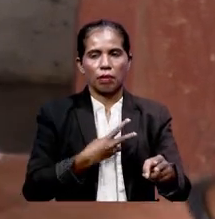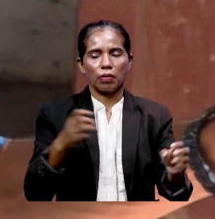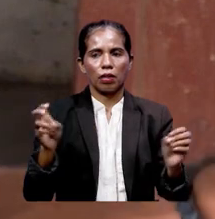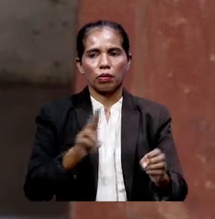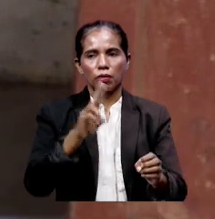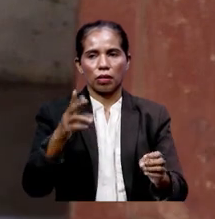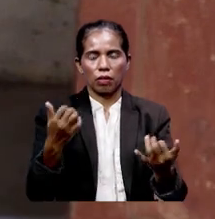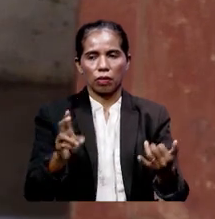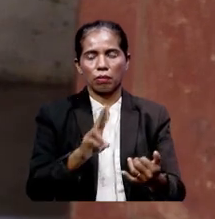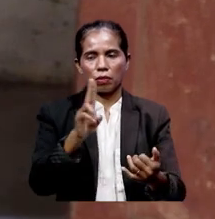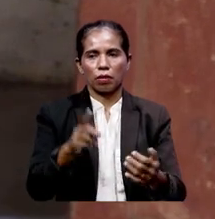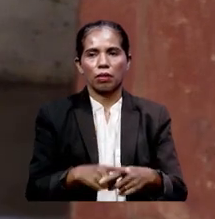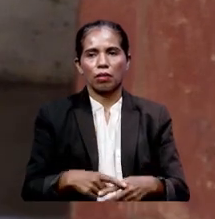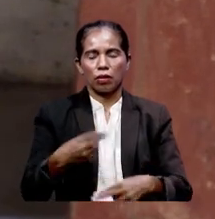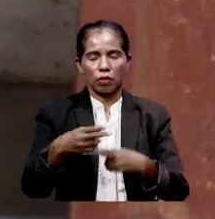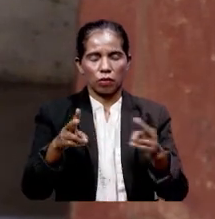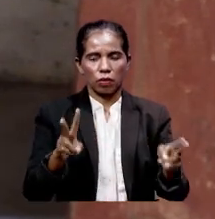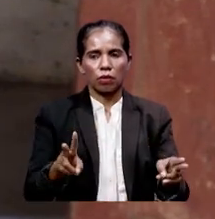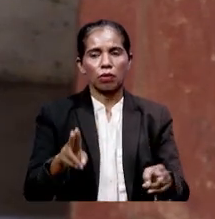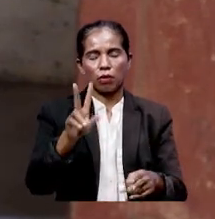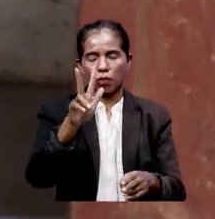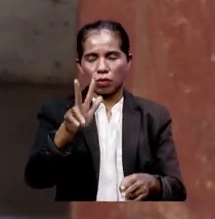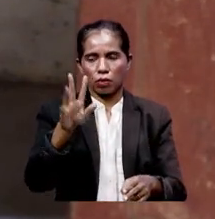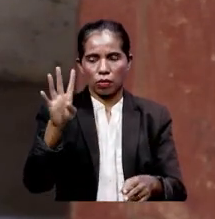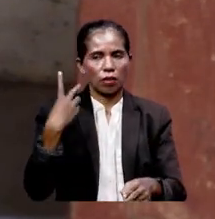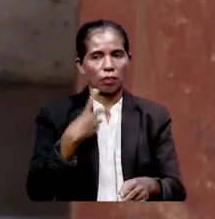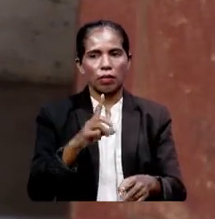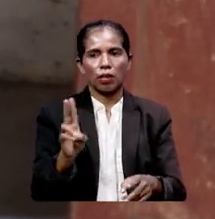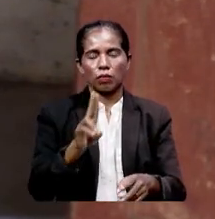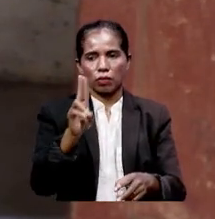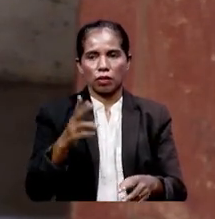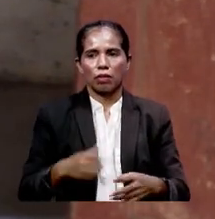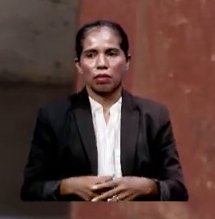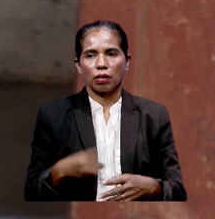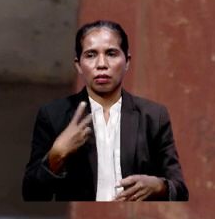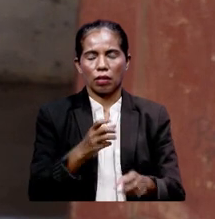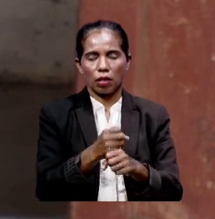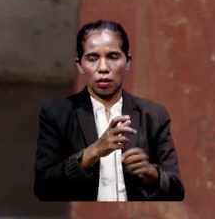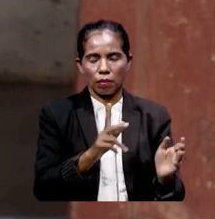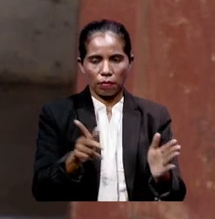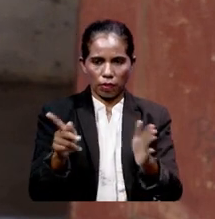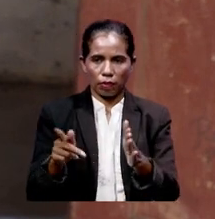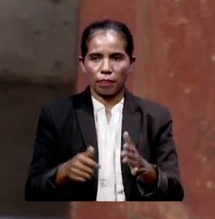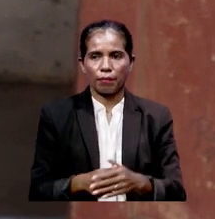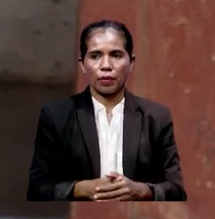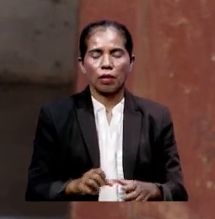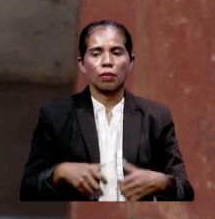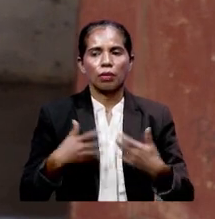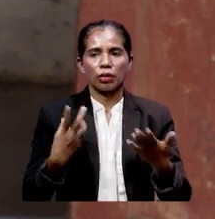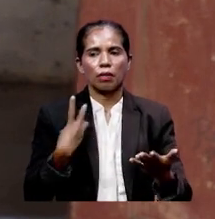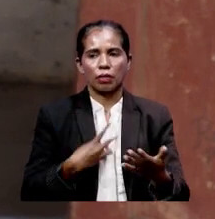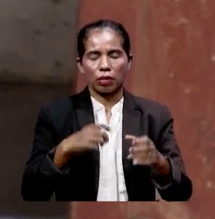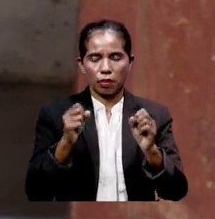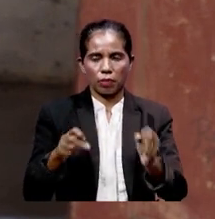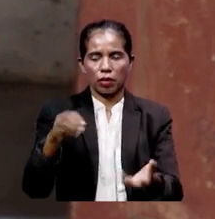jakor na ami uza tiana mas salah rua salah tolu nebe ami la bele utuliza mas jakor rau kita halo pelanuela para halusa para ita bele